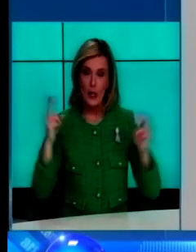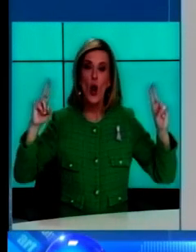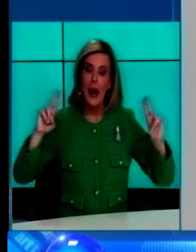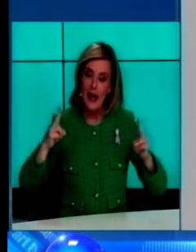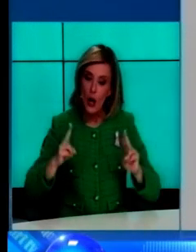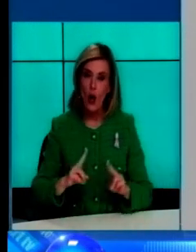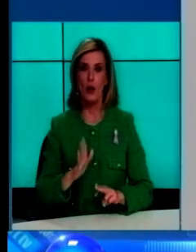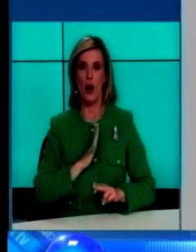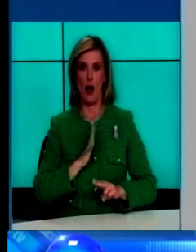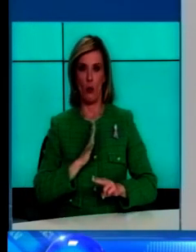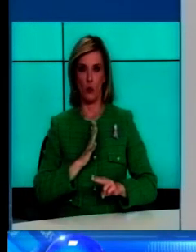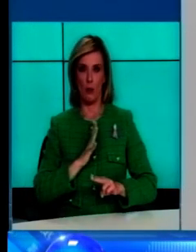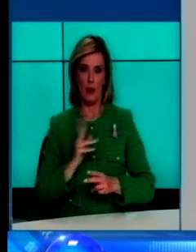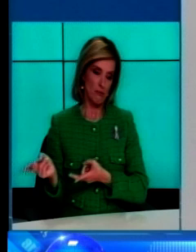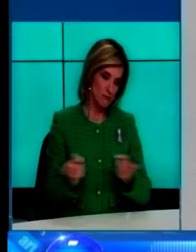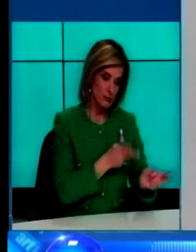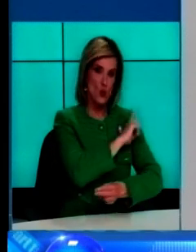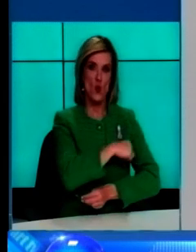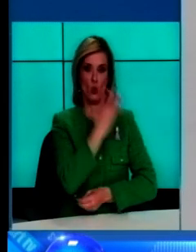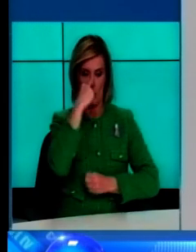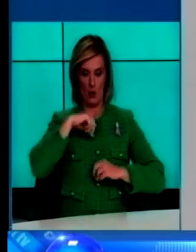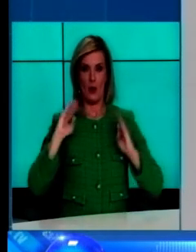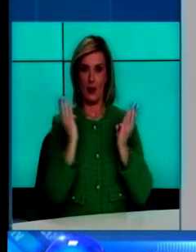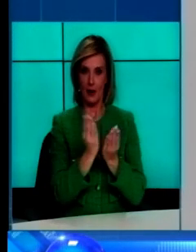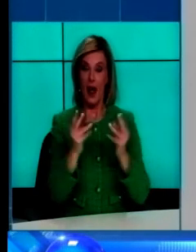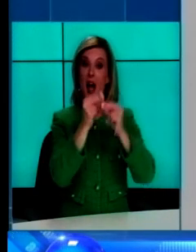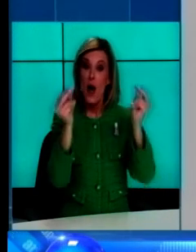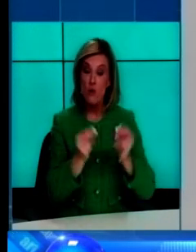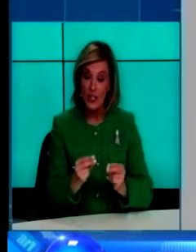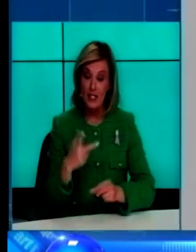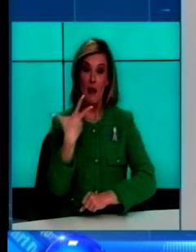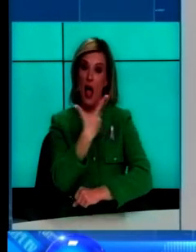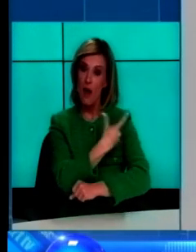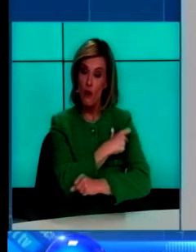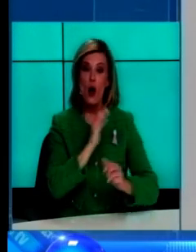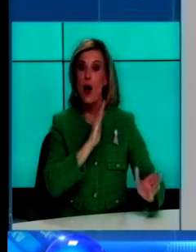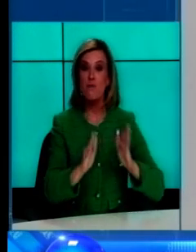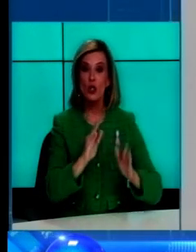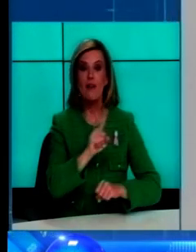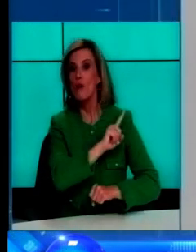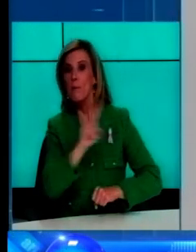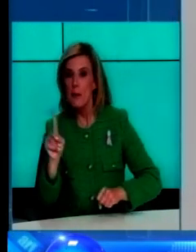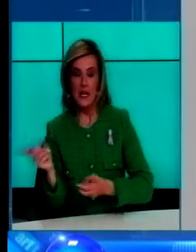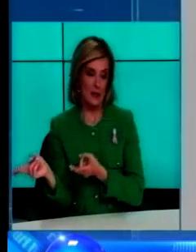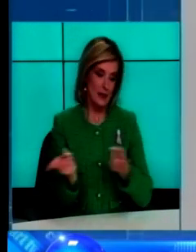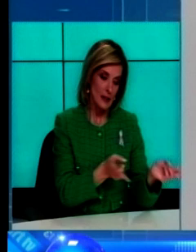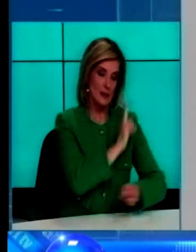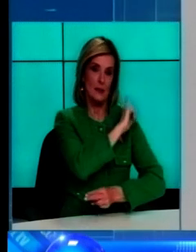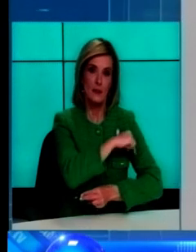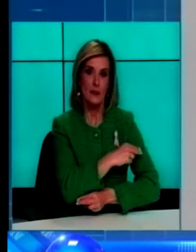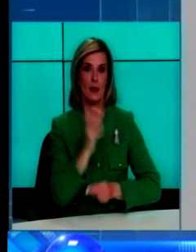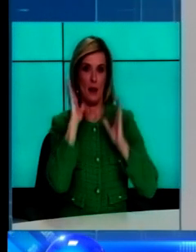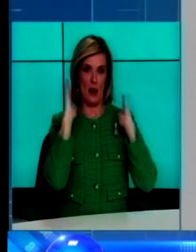95%, είναι το 1/20 εδώ από το, σε σχέση με τους ανεμβολίαστους και 20 φορές μείωση κινδύνου